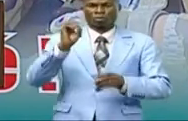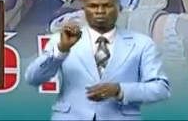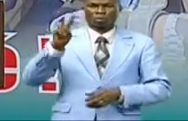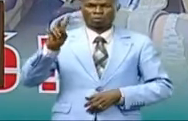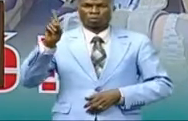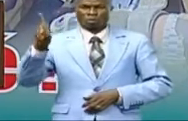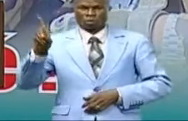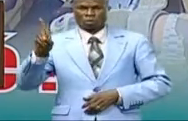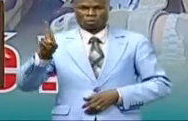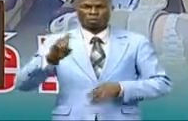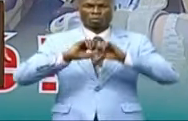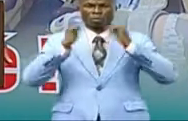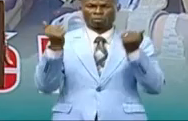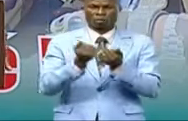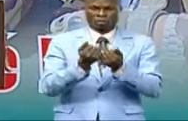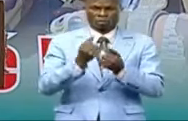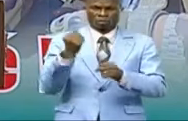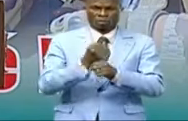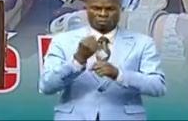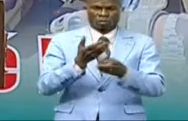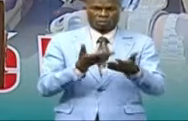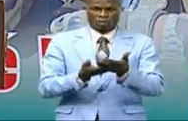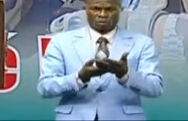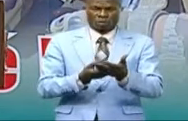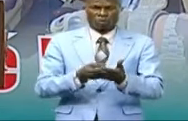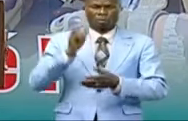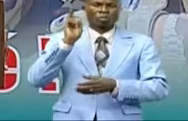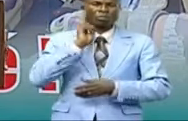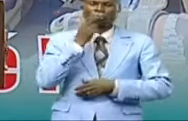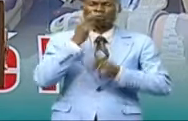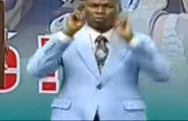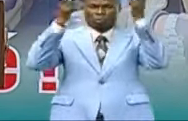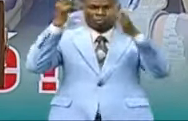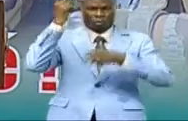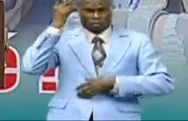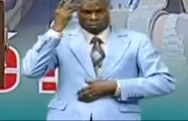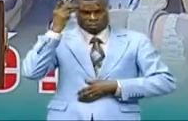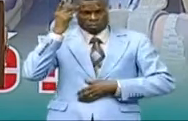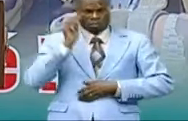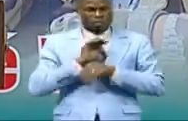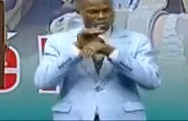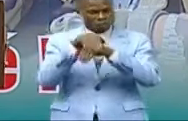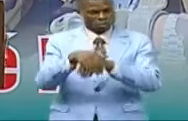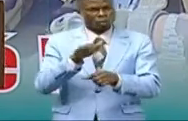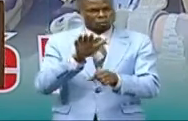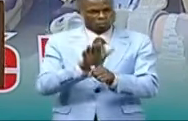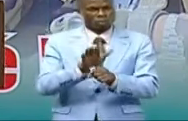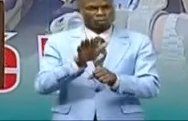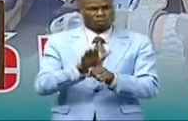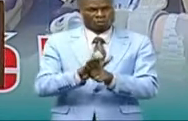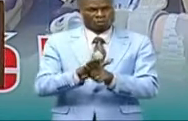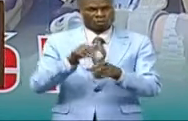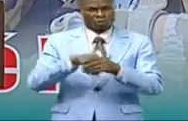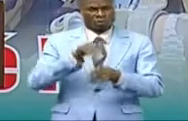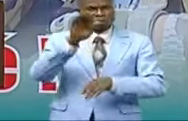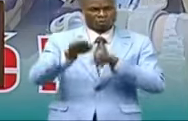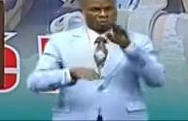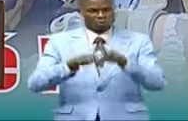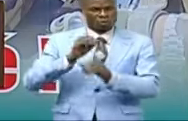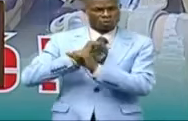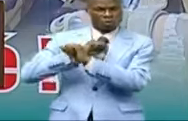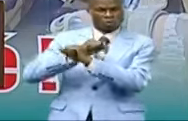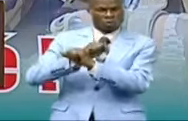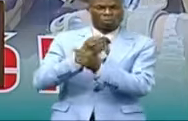drainage, l'Agence congolaise de grands travaux ainsi que l'hôtel de ville de Kinshasa, à s'inscrire davantage dans une démarche préventive